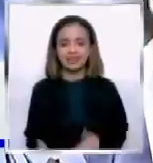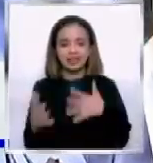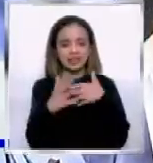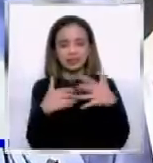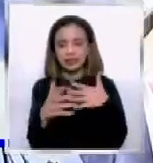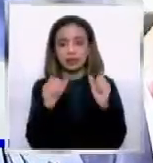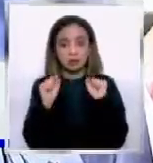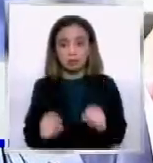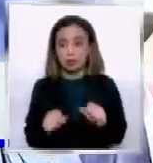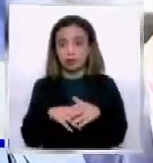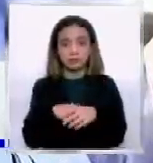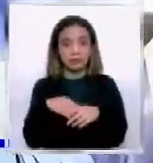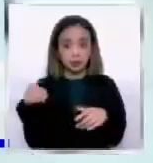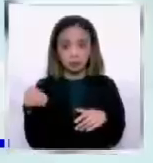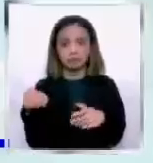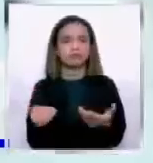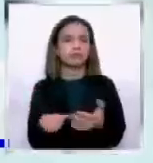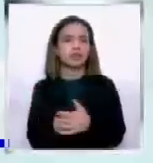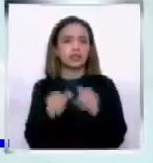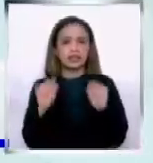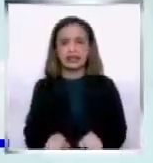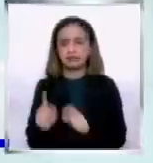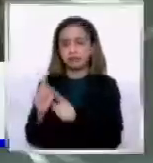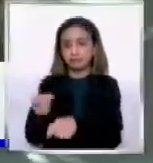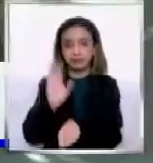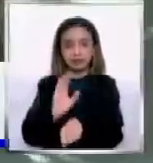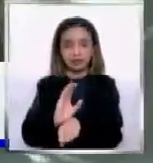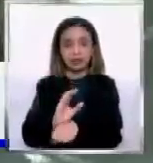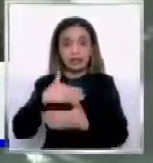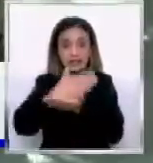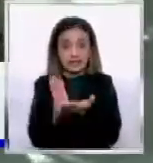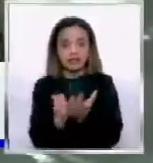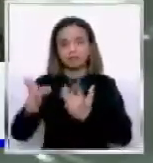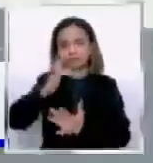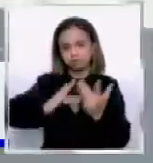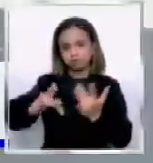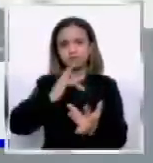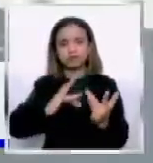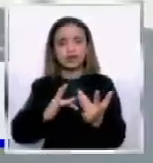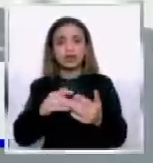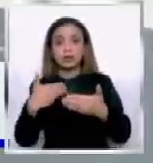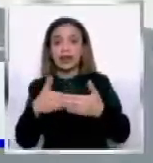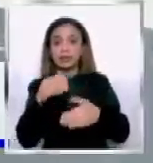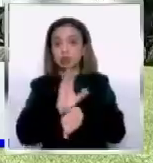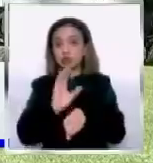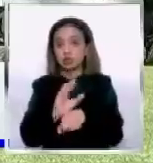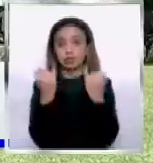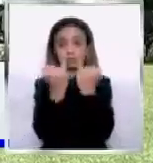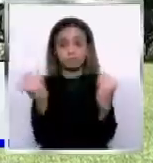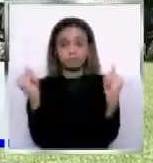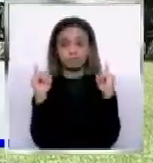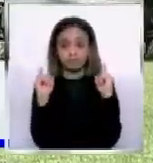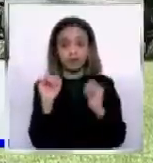lumabas at nakakapagsimba na kami. May ilan namang namasyal sa iba pang kalapit na simbahan sa Intramuros. Ang Manila Police District, nag-inspection din